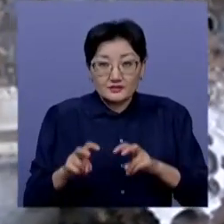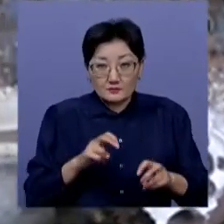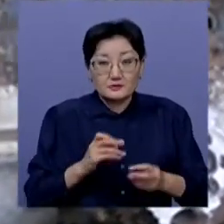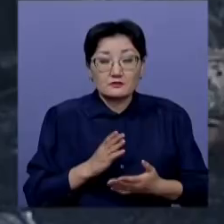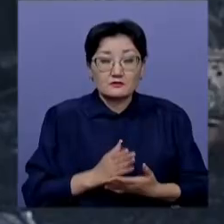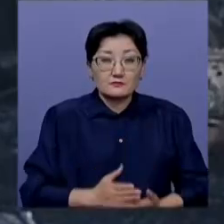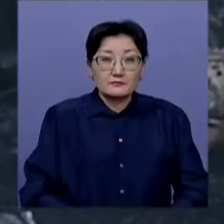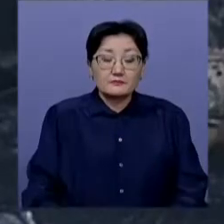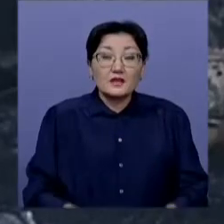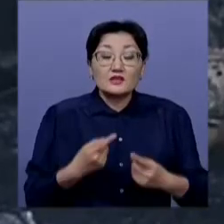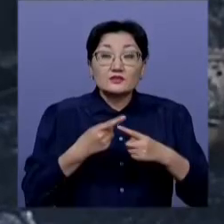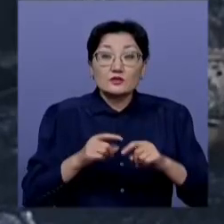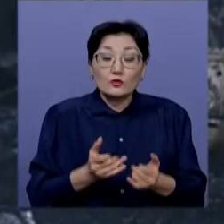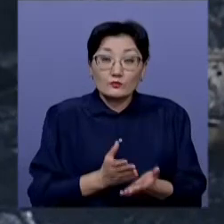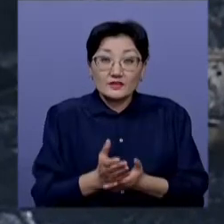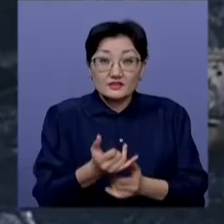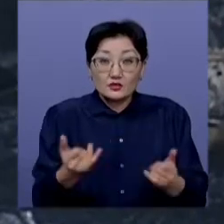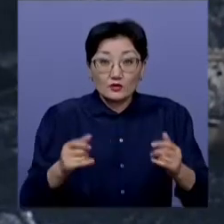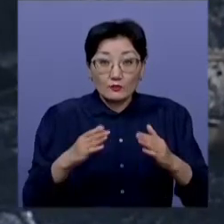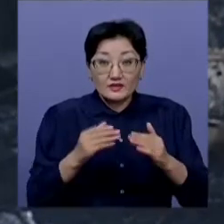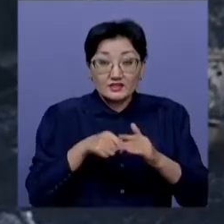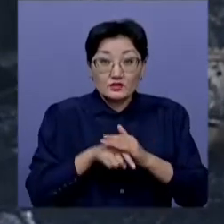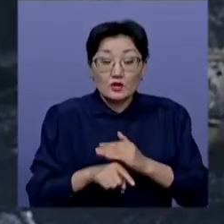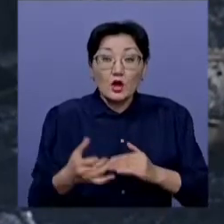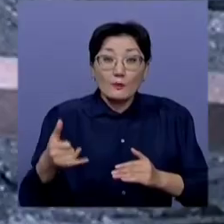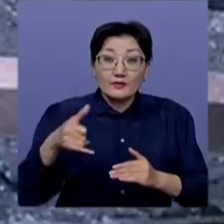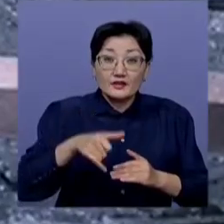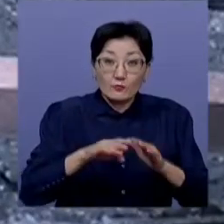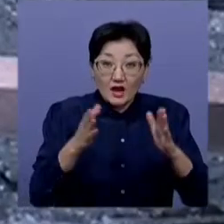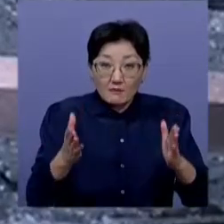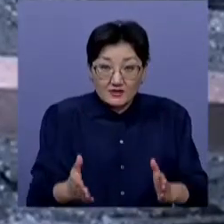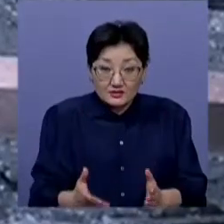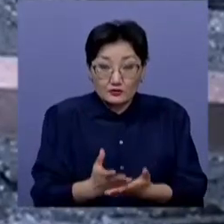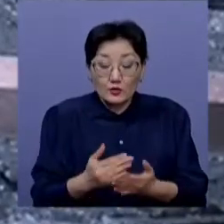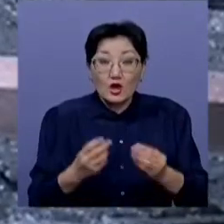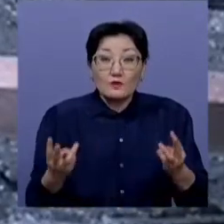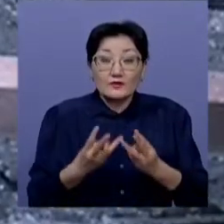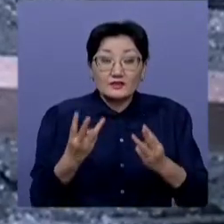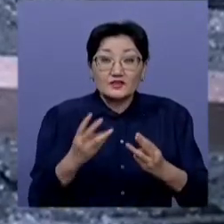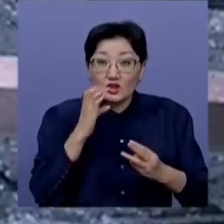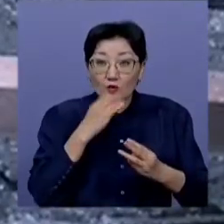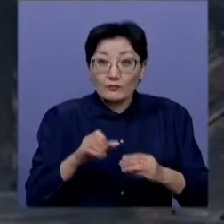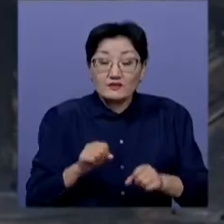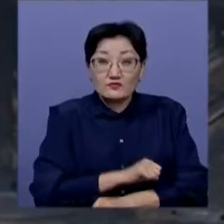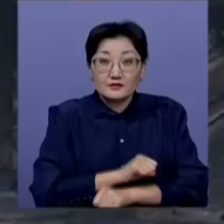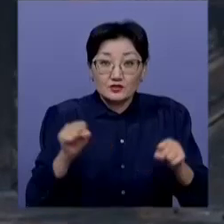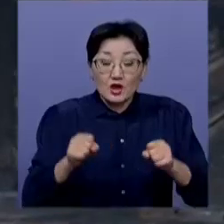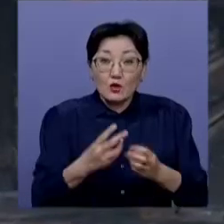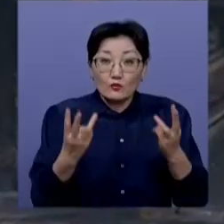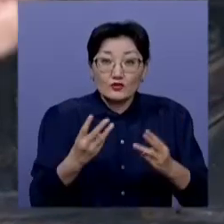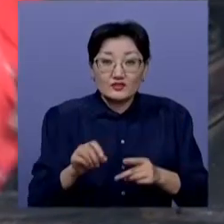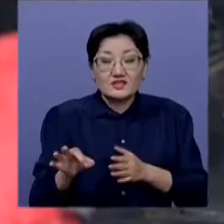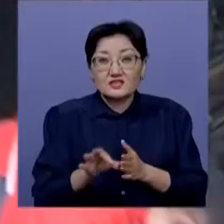іздеп әлек. Техникалық қызмет көрсететін нысан ішінде май құйылған бөшкелер болыпты. Оттың қызуымен солар жарылып, өрт